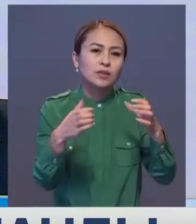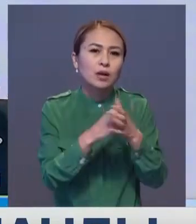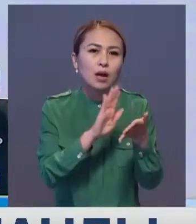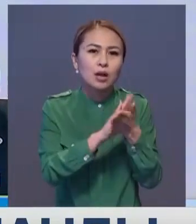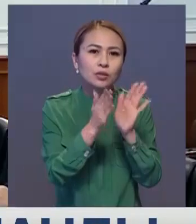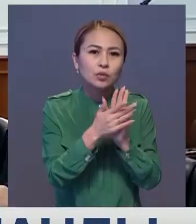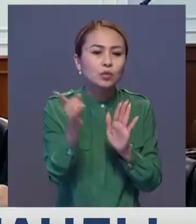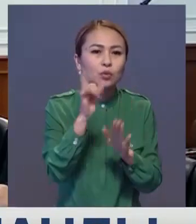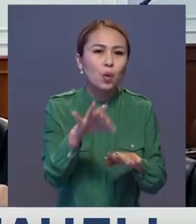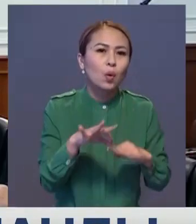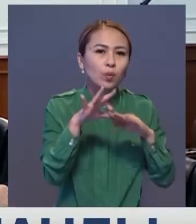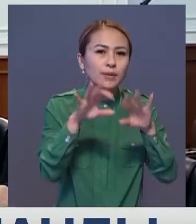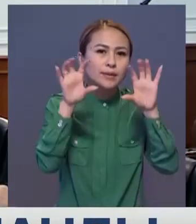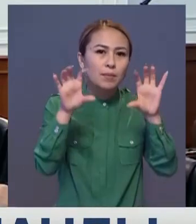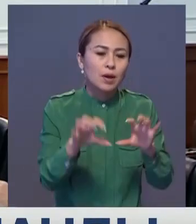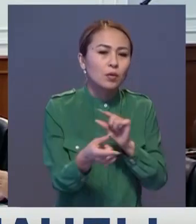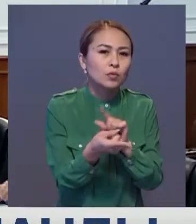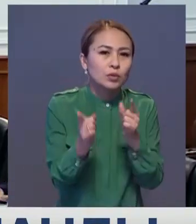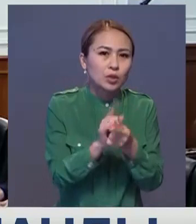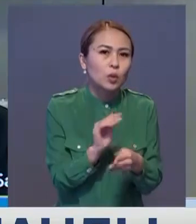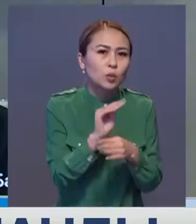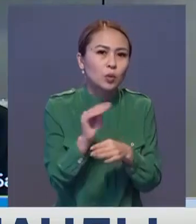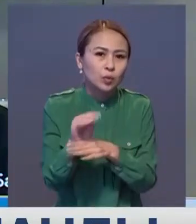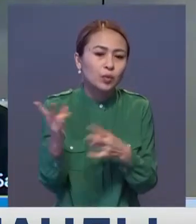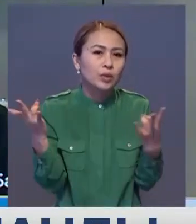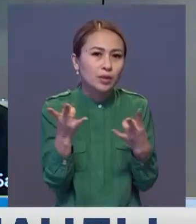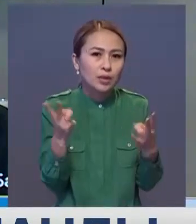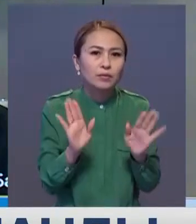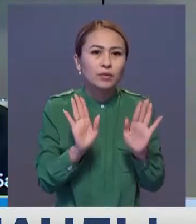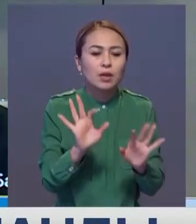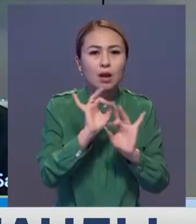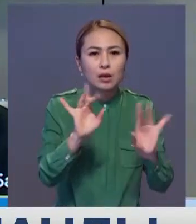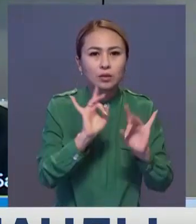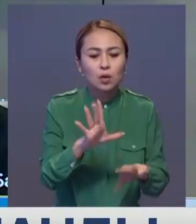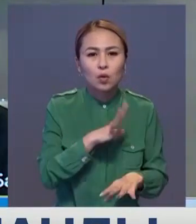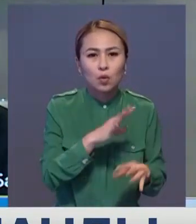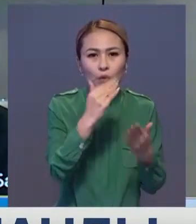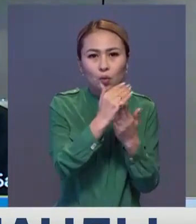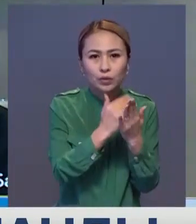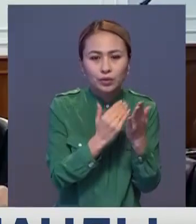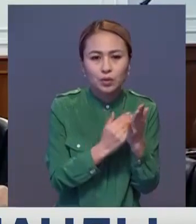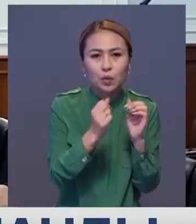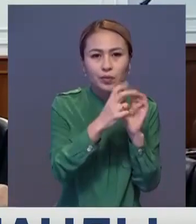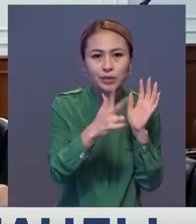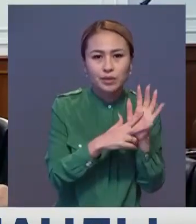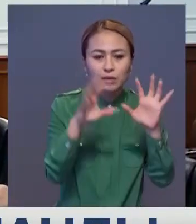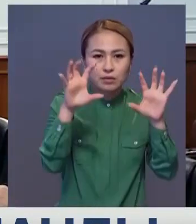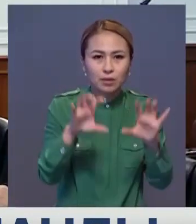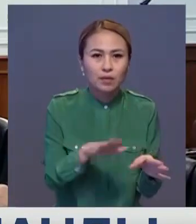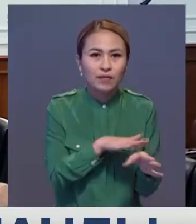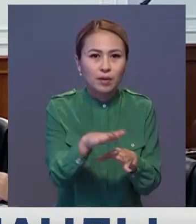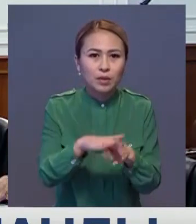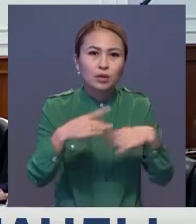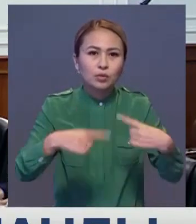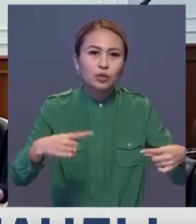үшін қолданыстағы заңнамаға өзгерістер мен толықтырулар енгізілуі керек. Атап айтқанда 10 кодексті және 18 заң жобасын